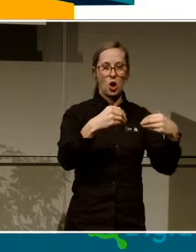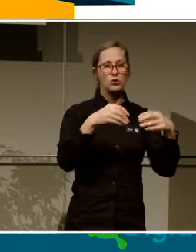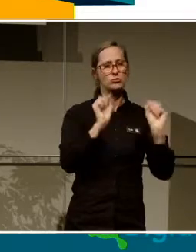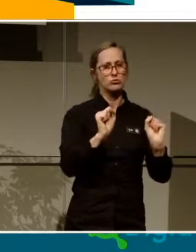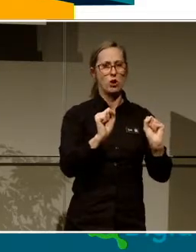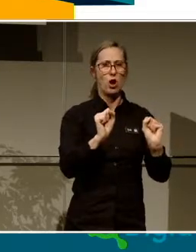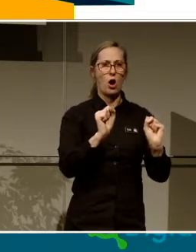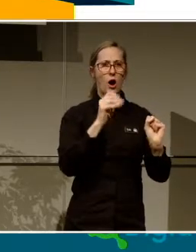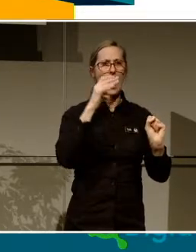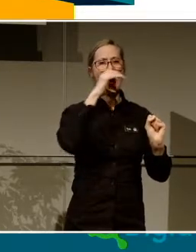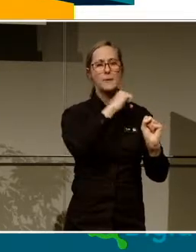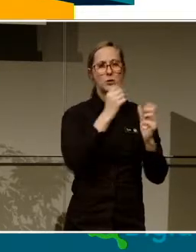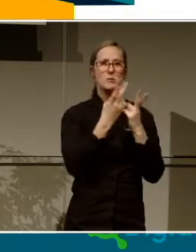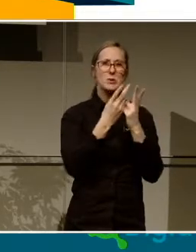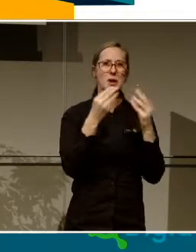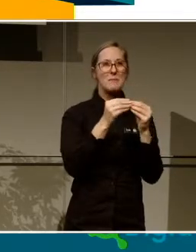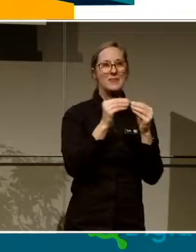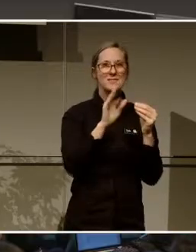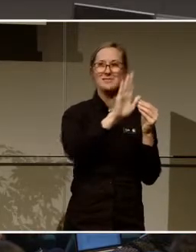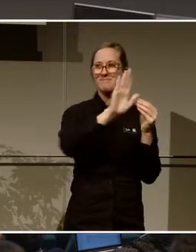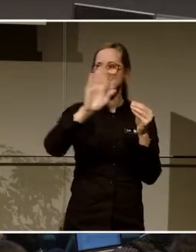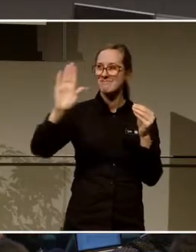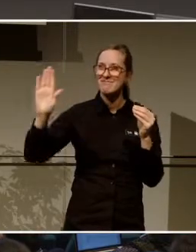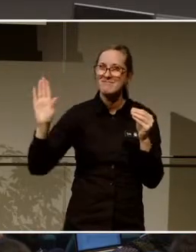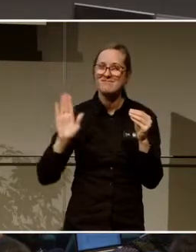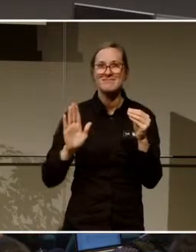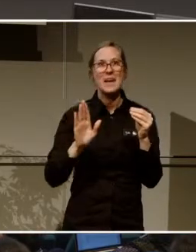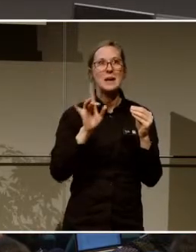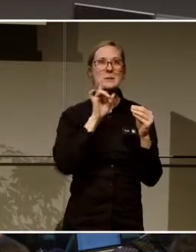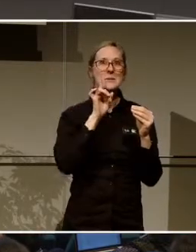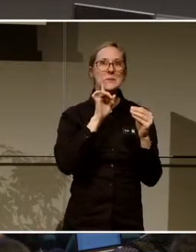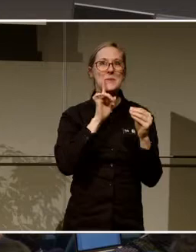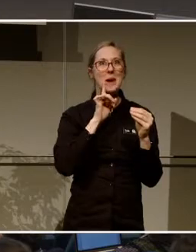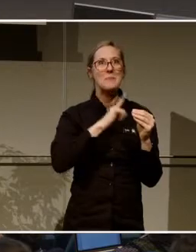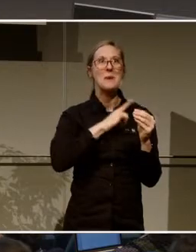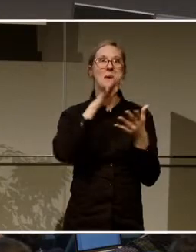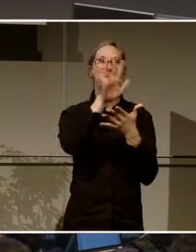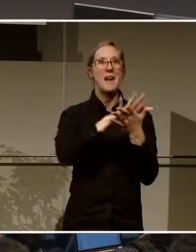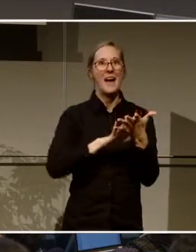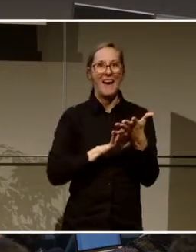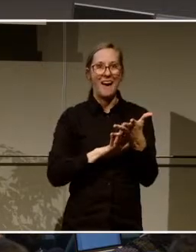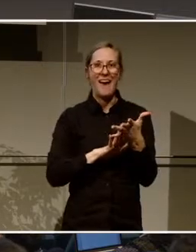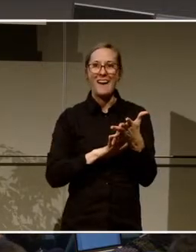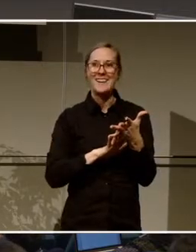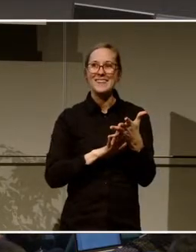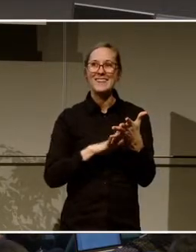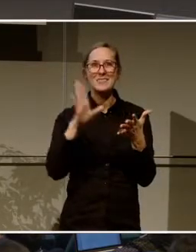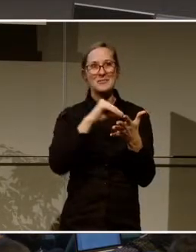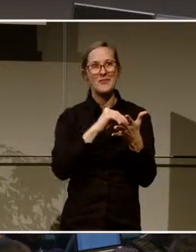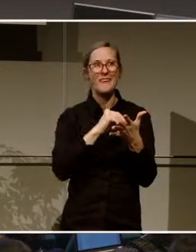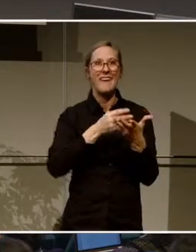det ska passa med alla era logotyper. Det brukar bli ganska färgglada affischer ju när många